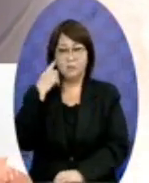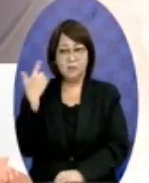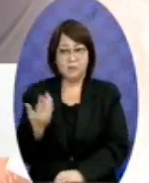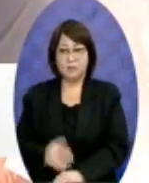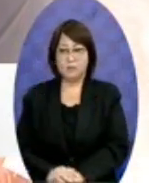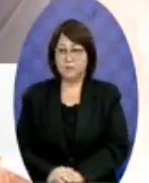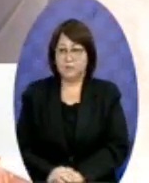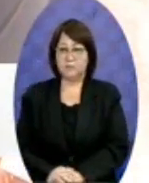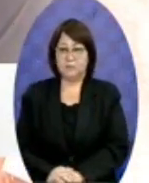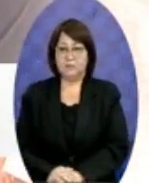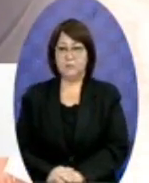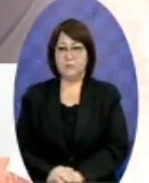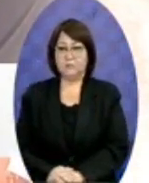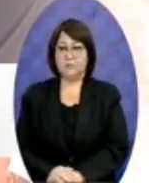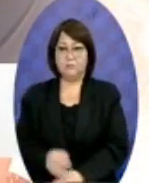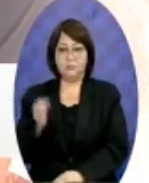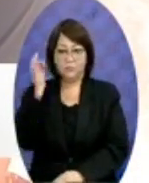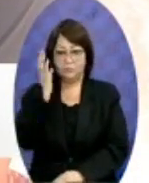дээ.